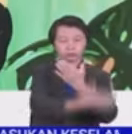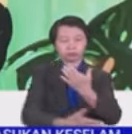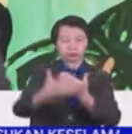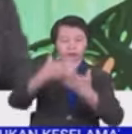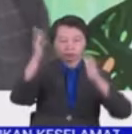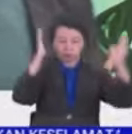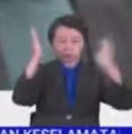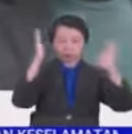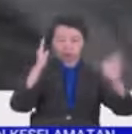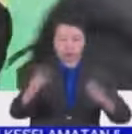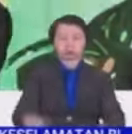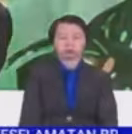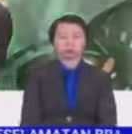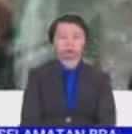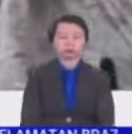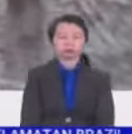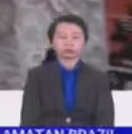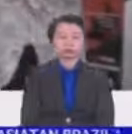Malaysia.